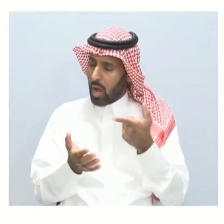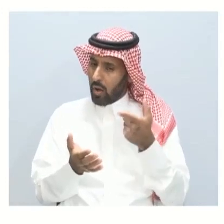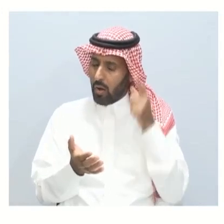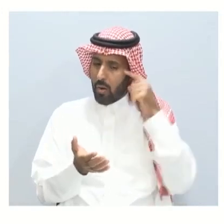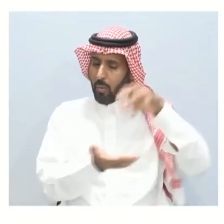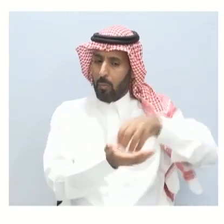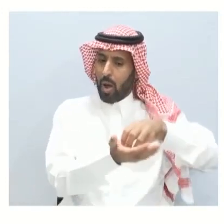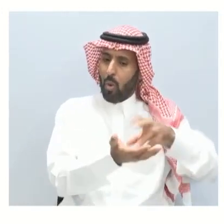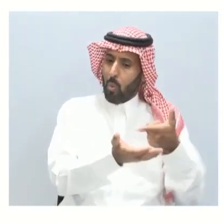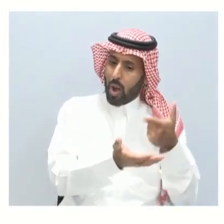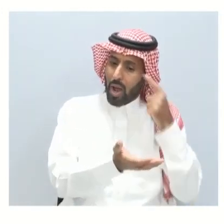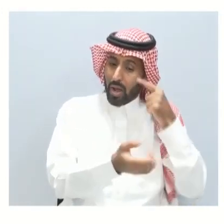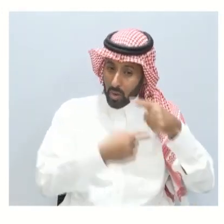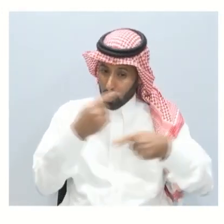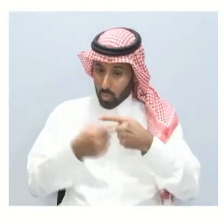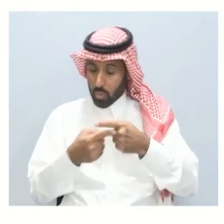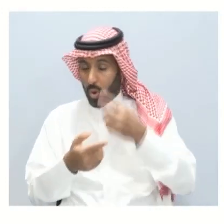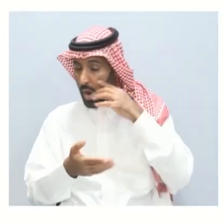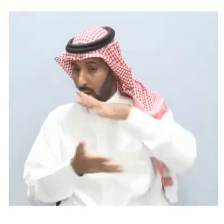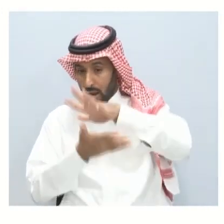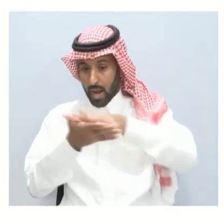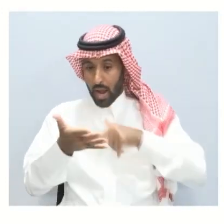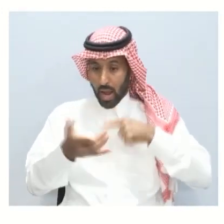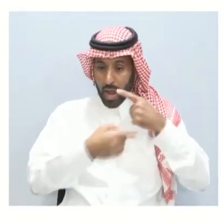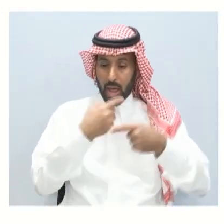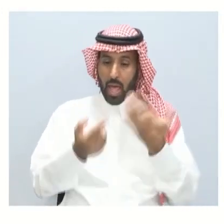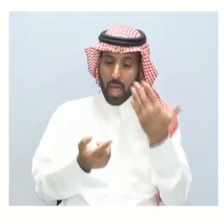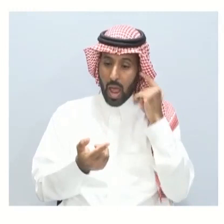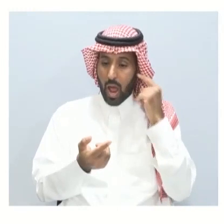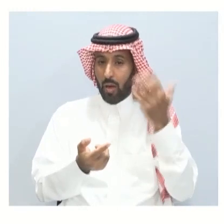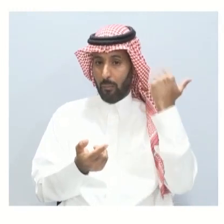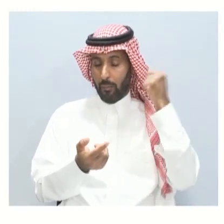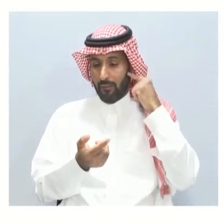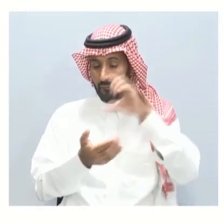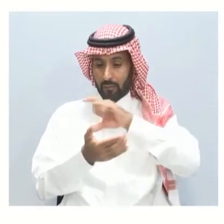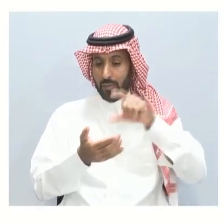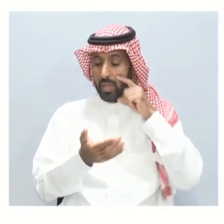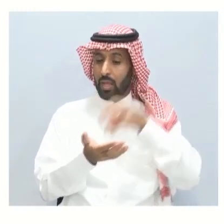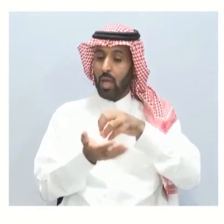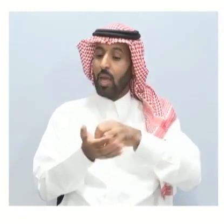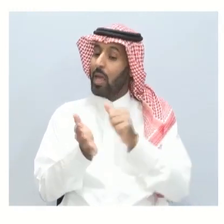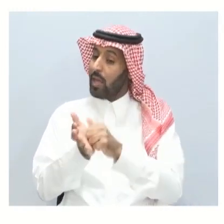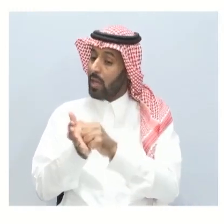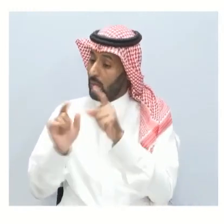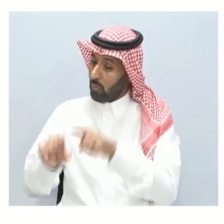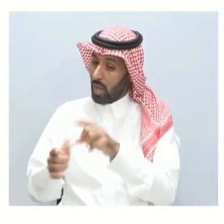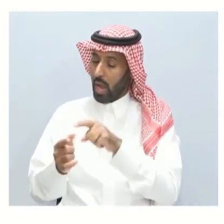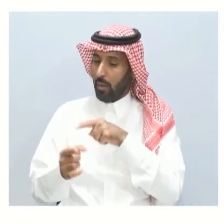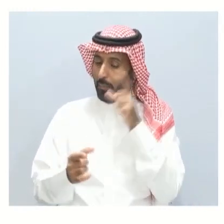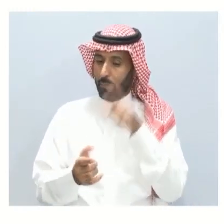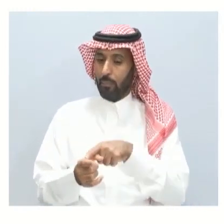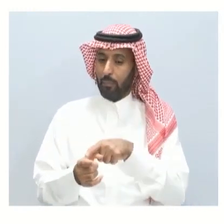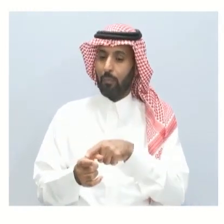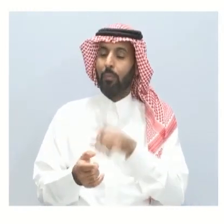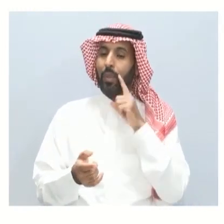موقع العنصر في الجدول الدوري الحديث مثل ما هناك عنوان وطني للمواطنين